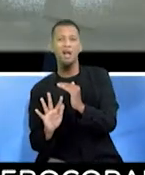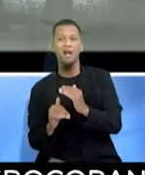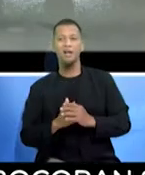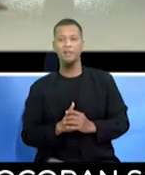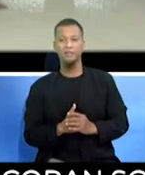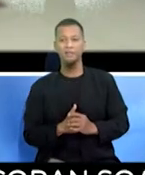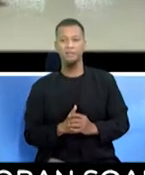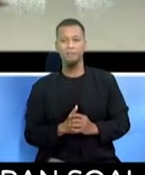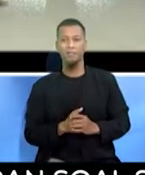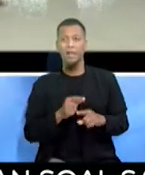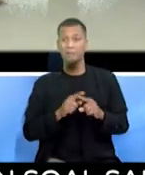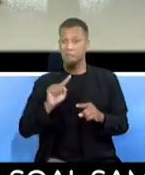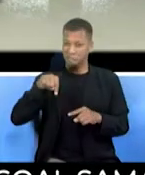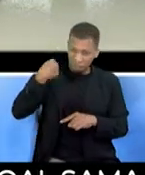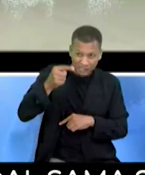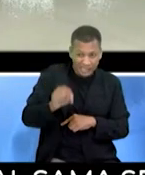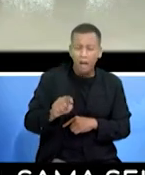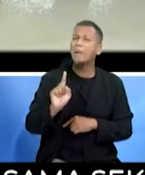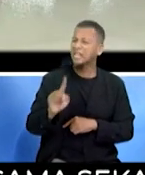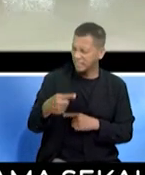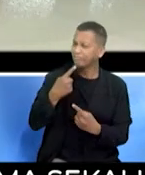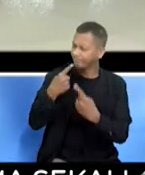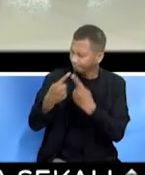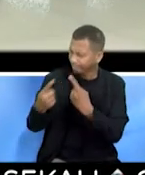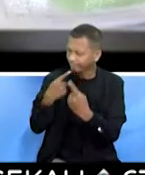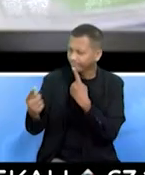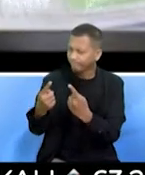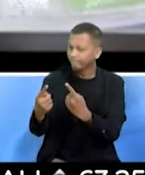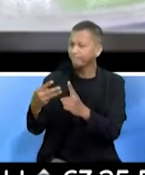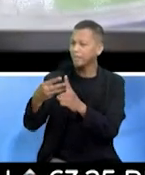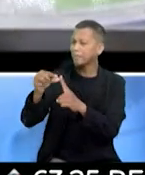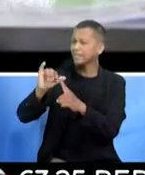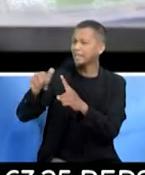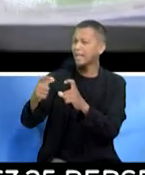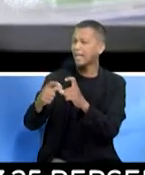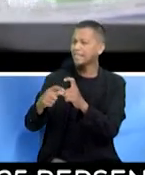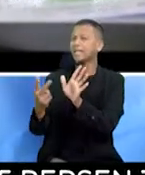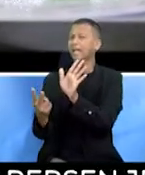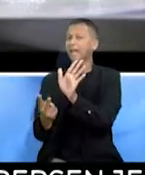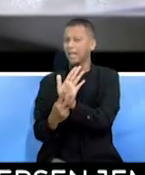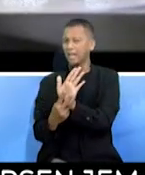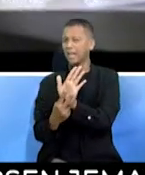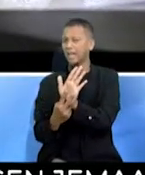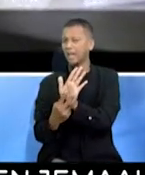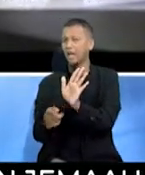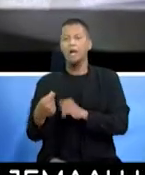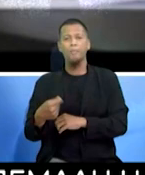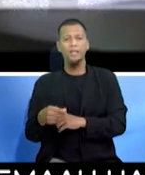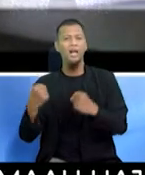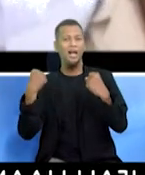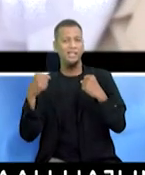saat ini masih dalam pembahasan yang intens antara DJSN sebagai leading sektor bersama juga Kemenkes dan BPJS